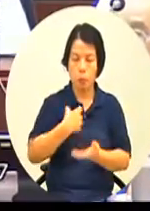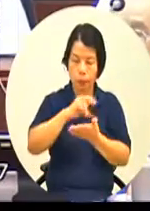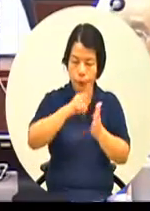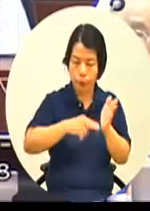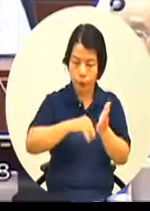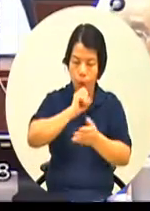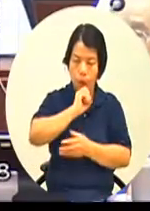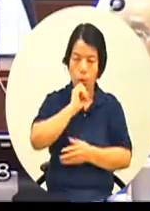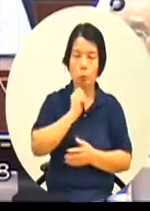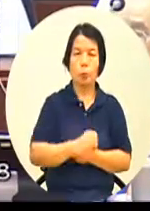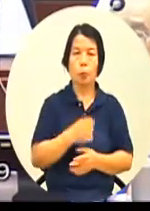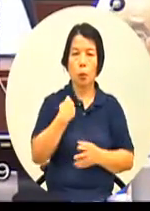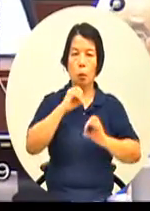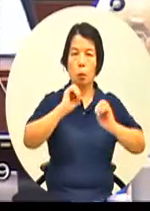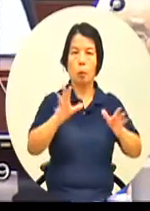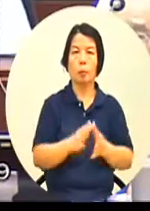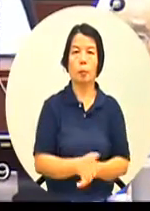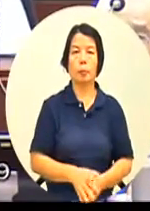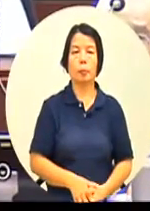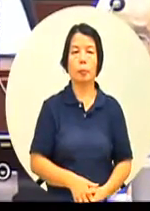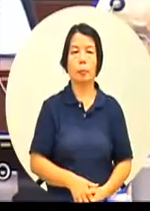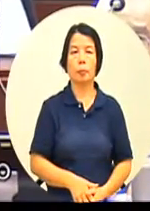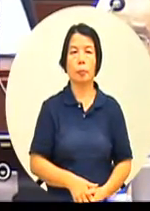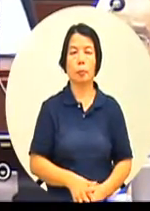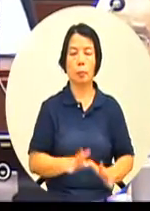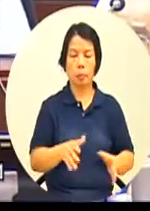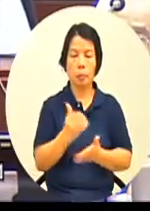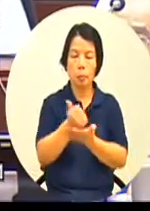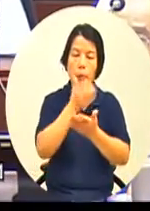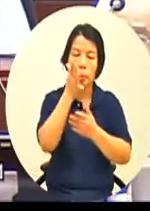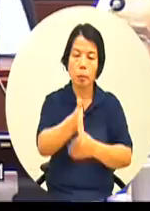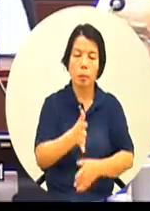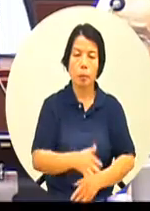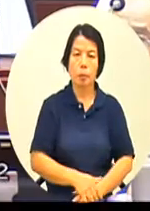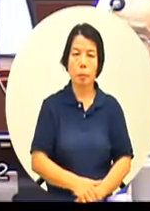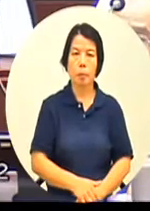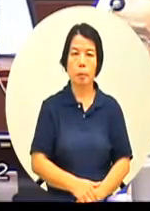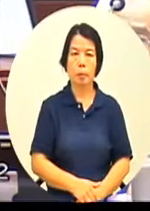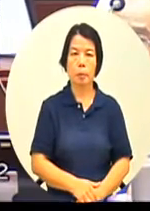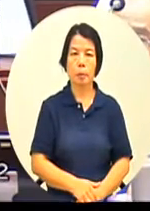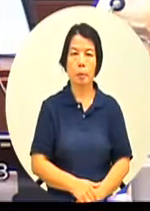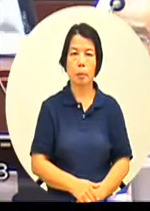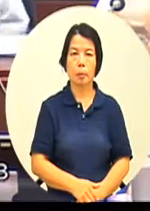就是听，就是说，请问这个